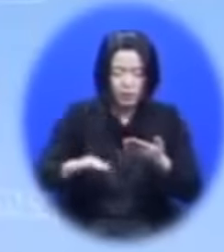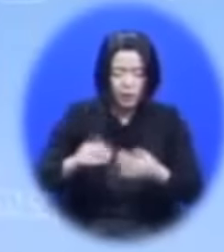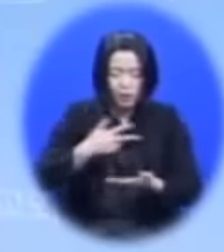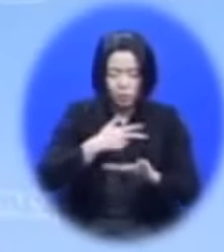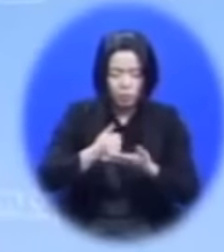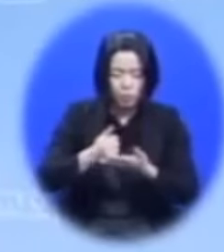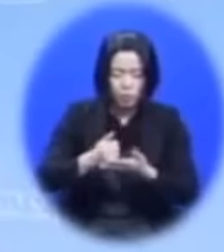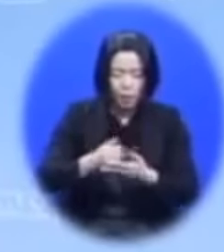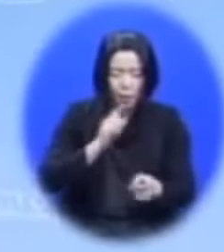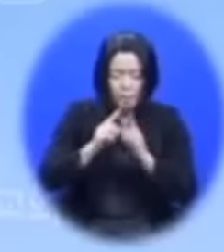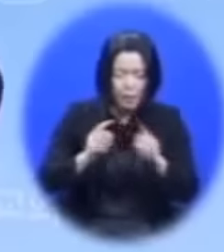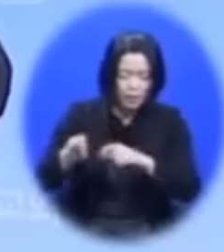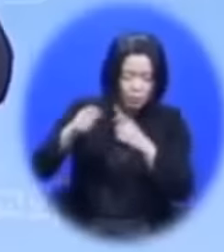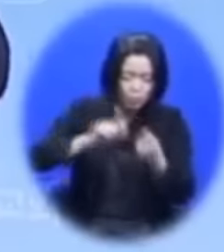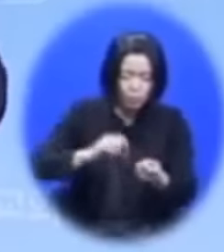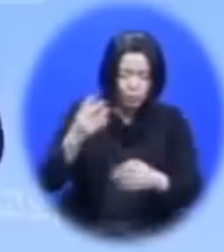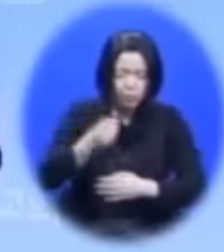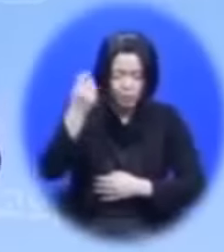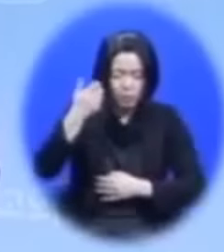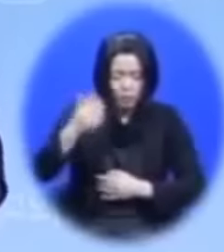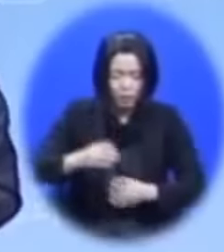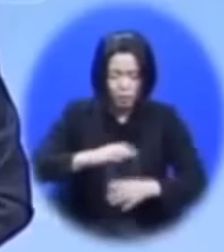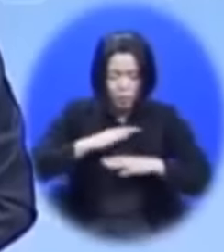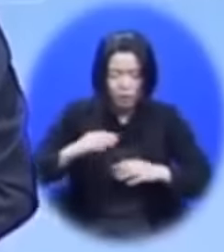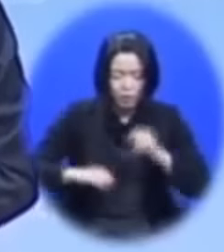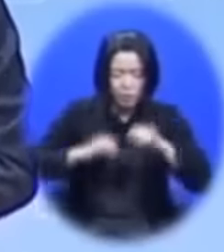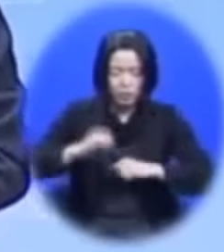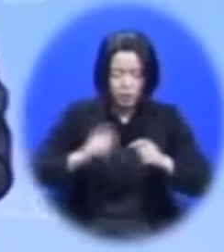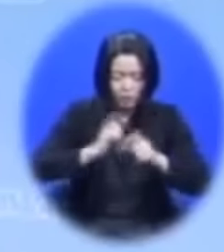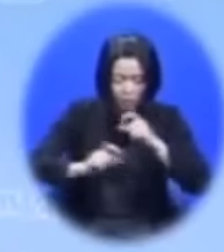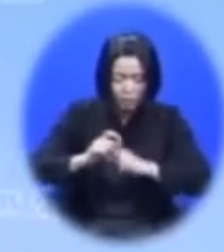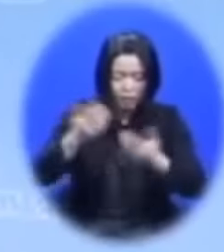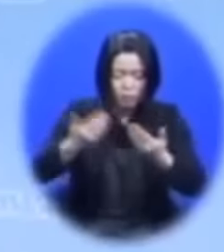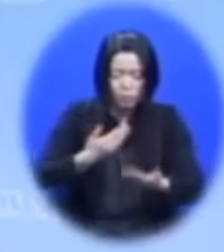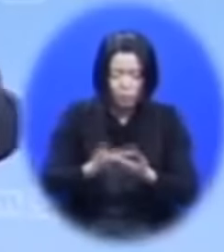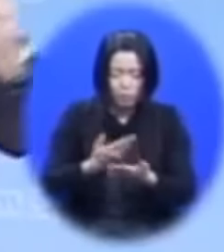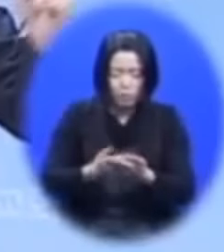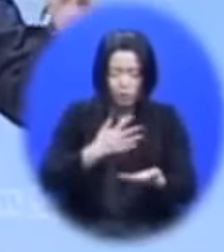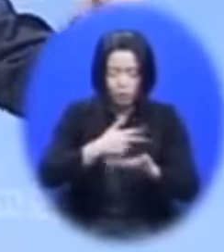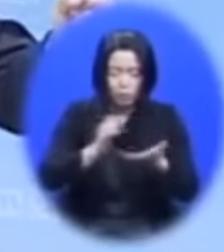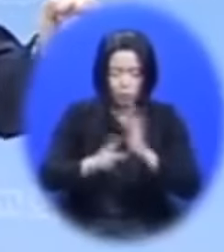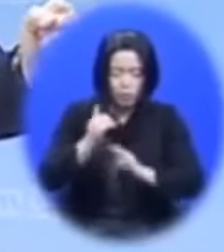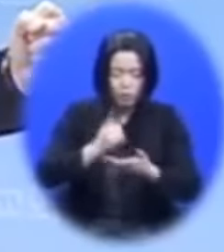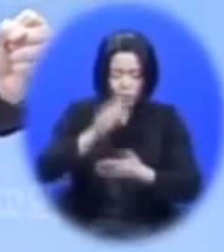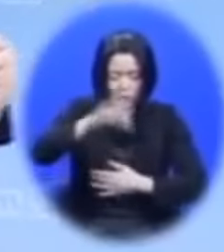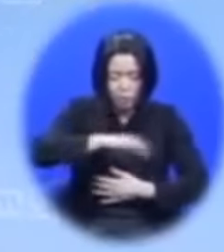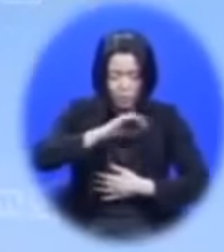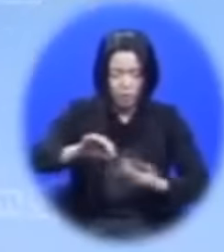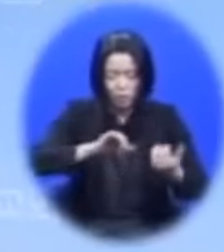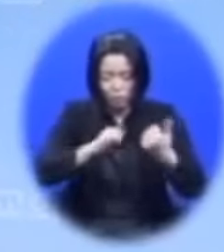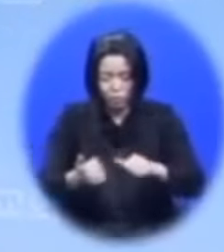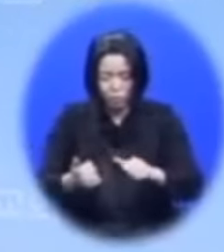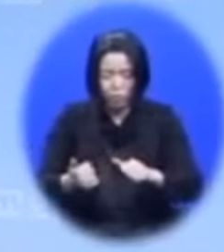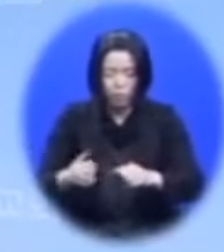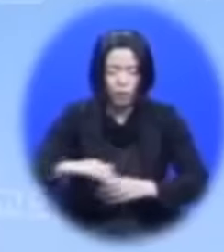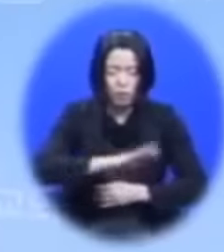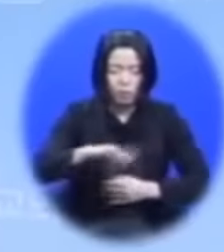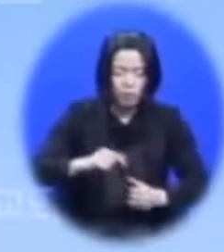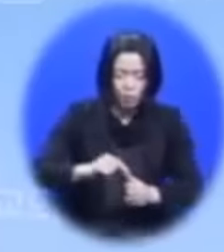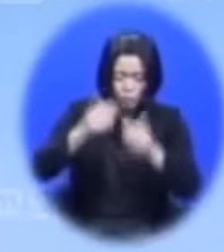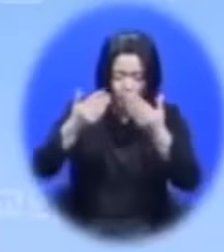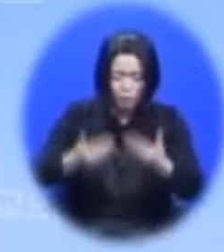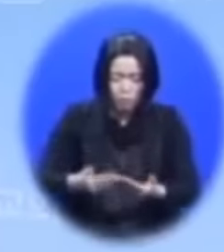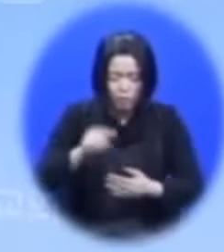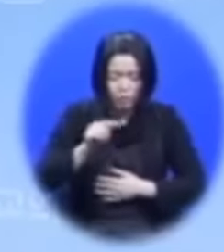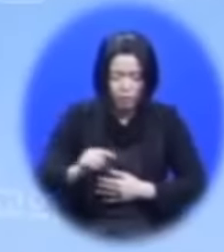말씀을 부으시고 성령의 놀라운 역사를 더하여 주시옵소서. 주 예수 그리스도께서 십자가에 죽으시고 우리를 구원하여 주신